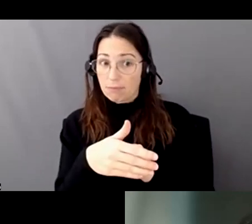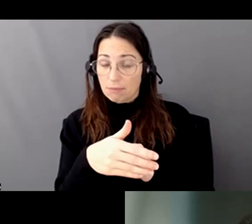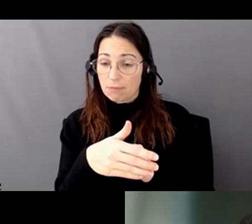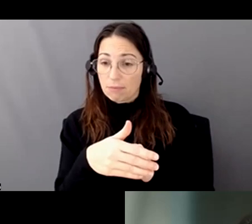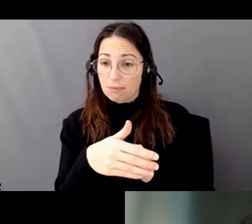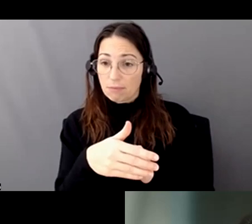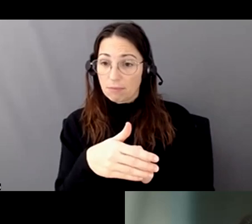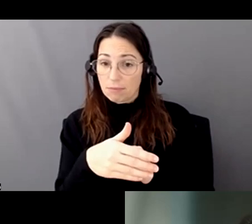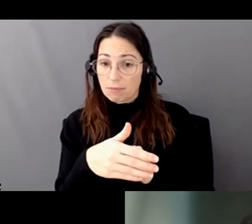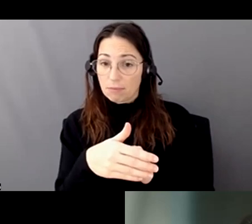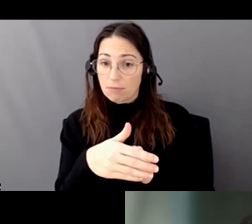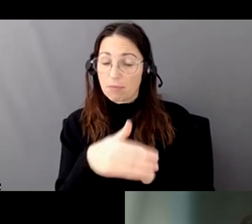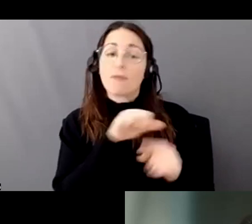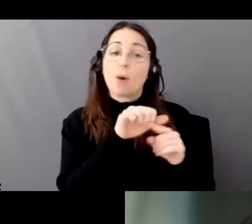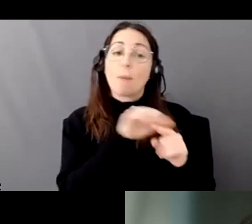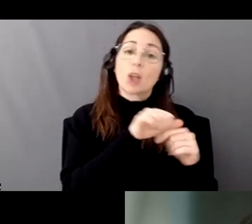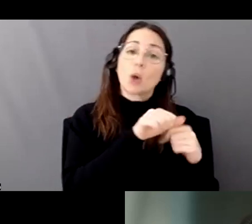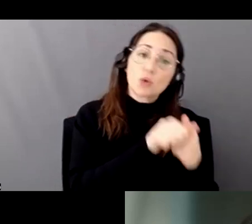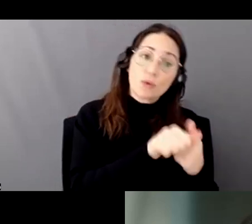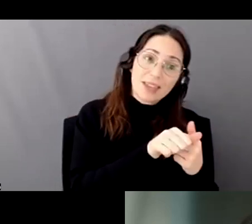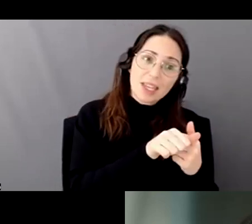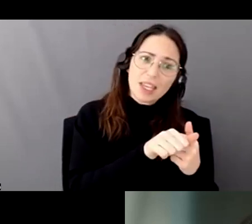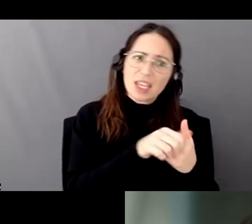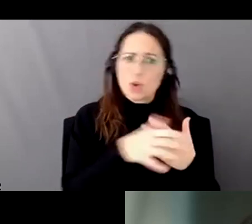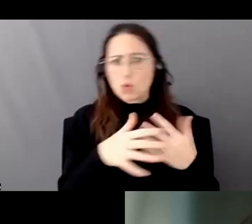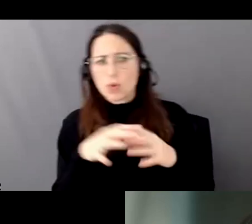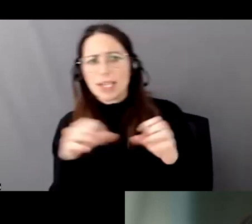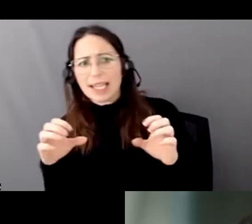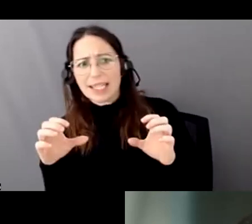avec le suivi de la formation, où on a un certificat? Donc,